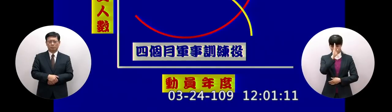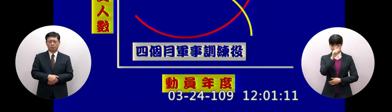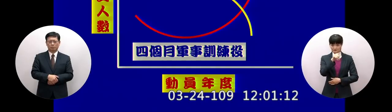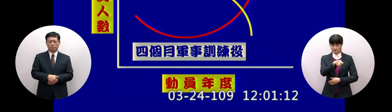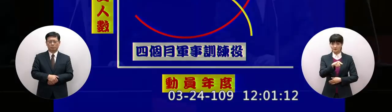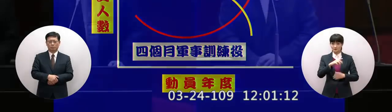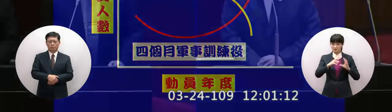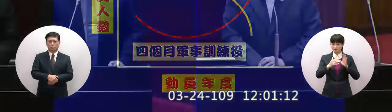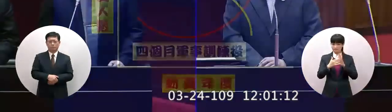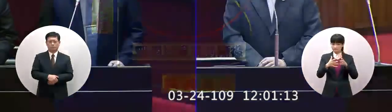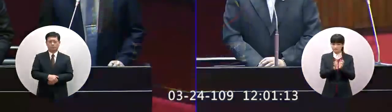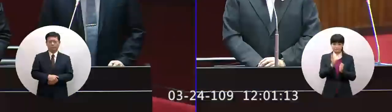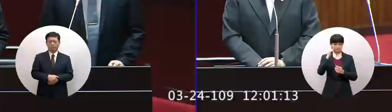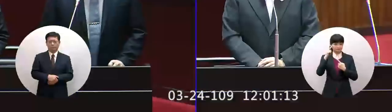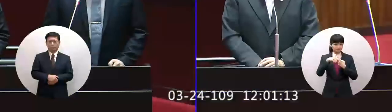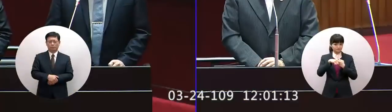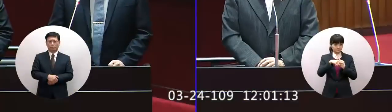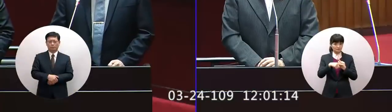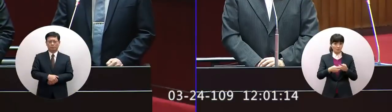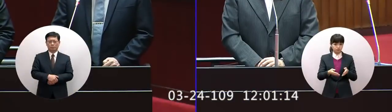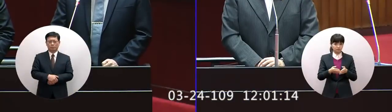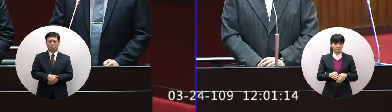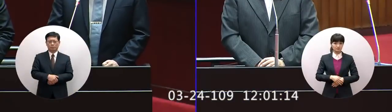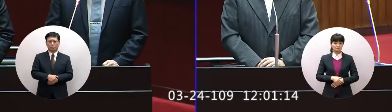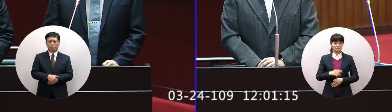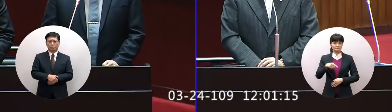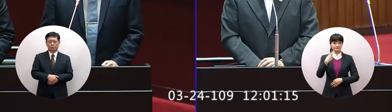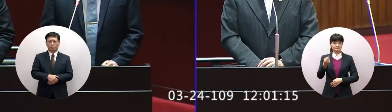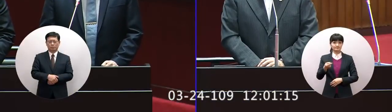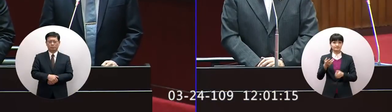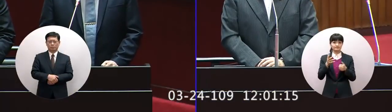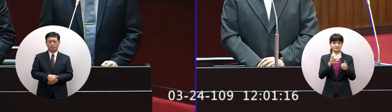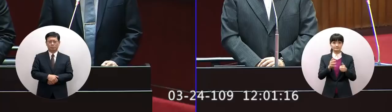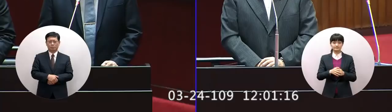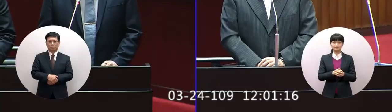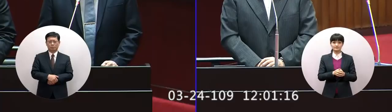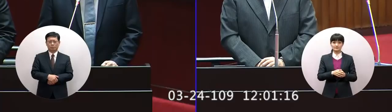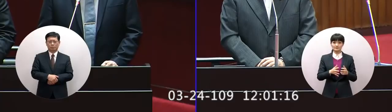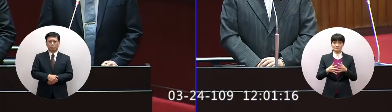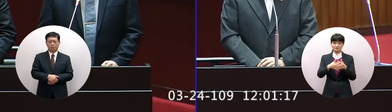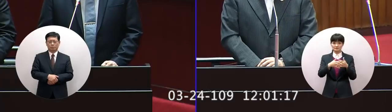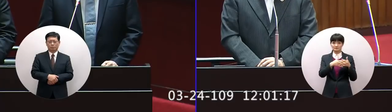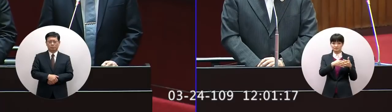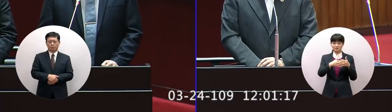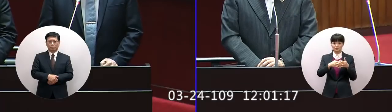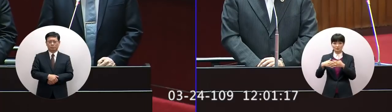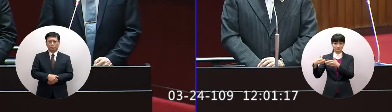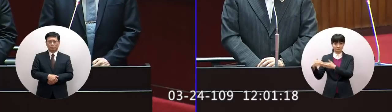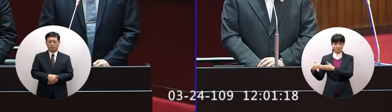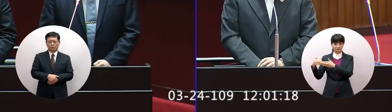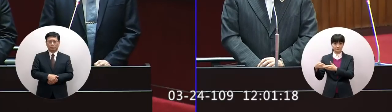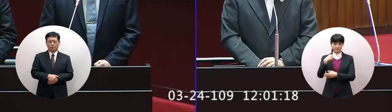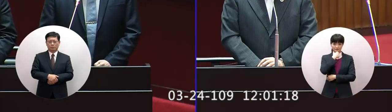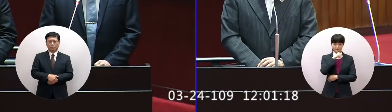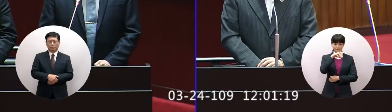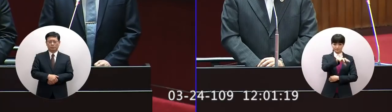考一下这个问题。那么接着我要问一下美中台的问题，因为我们现